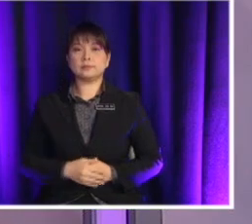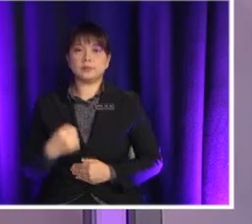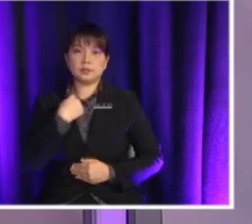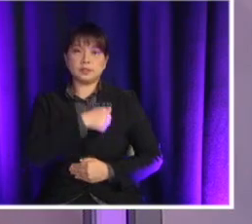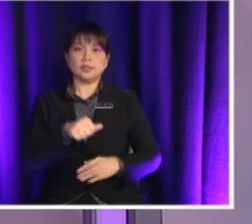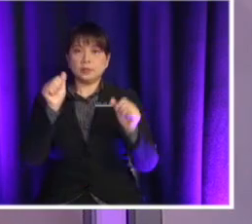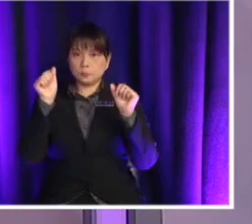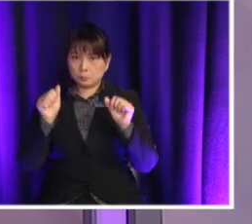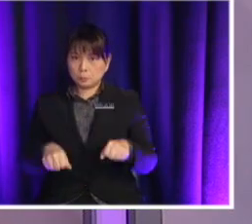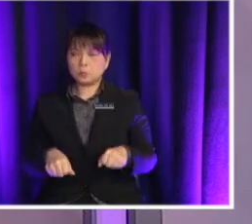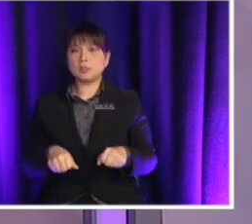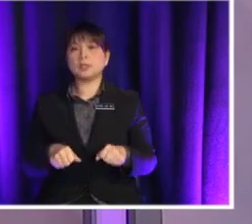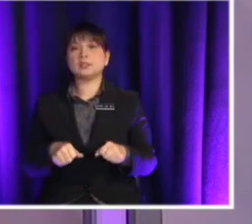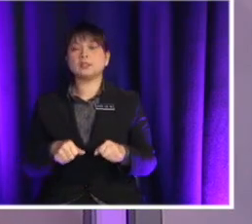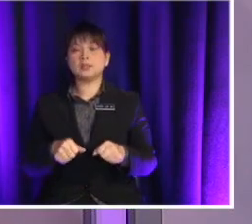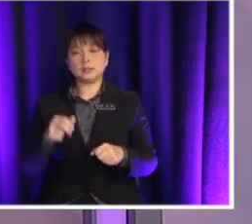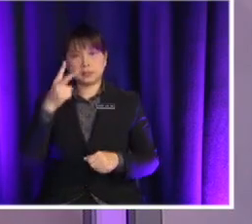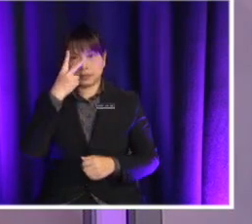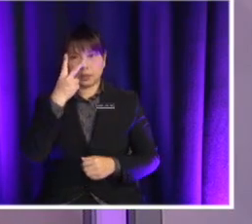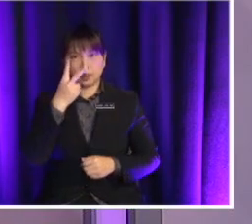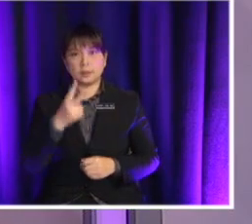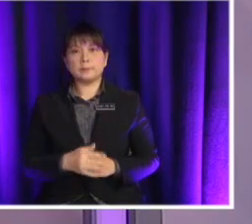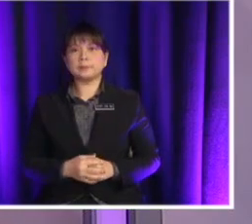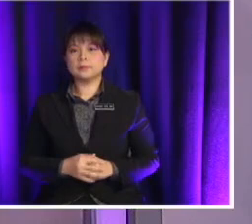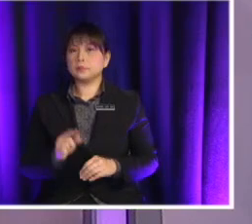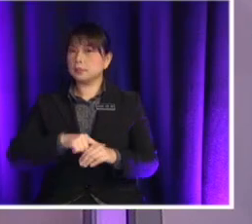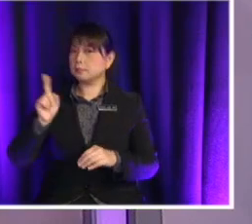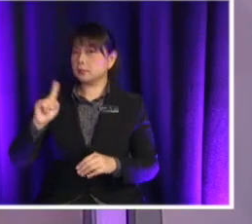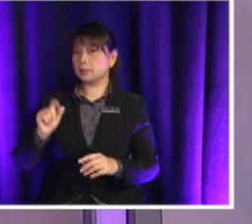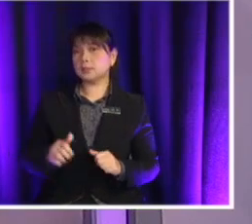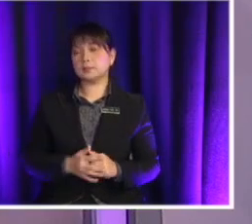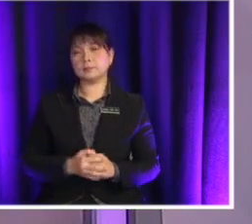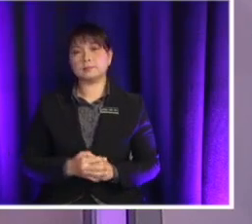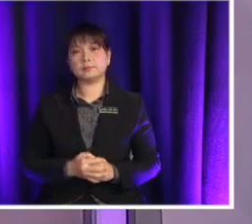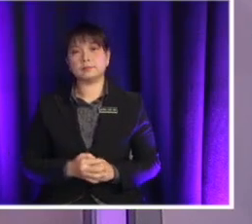boleh dapati di mana terpulang kepada